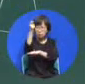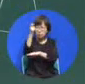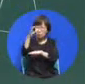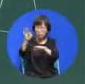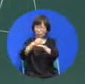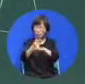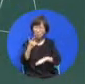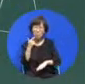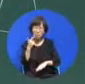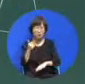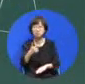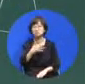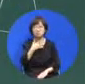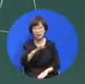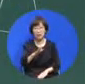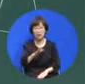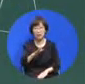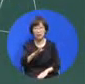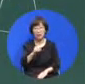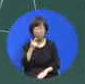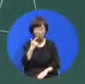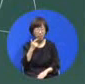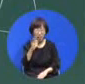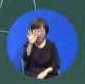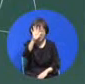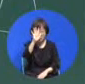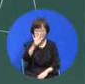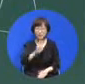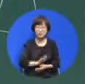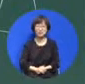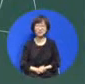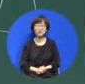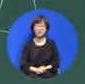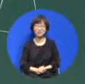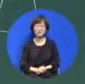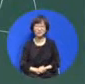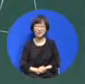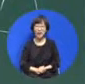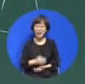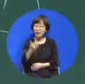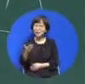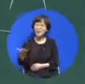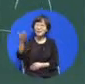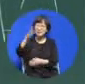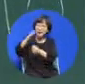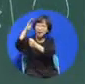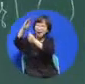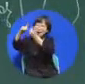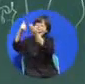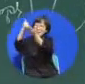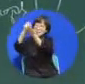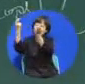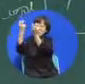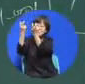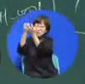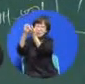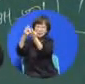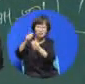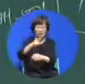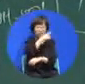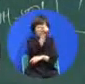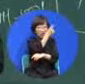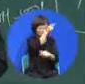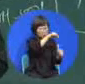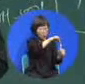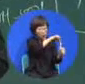goal for David. 알아들어야 됩니다. Can you understand these things? 그런데 하나님은 다윗을 왕을 시켰어요. But God chose David to be the